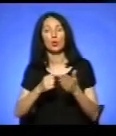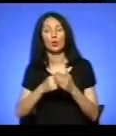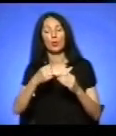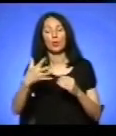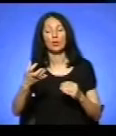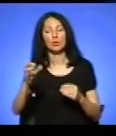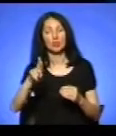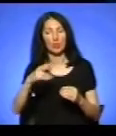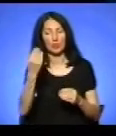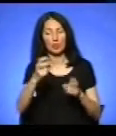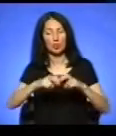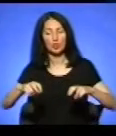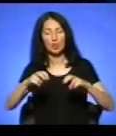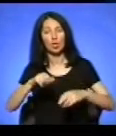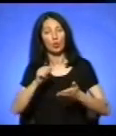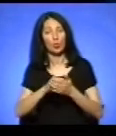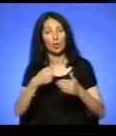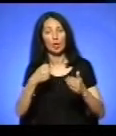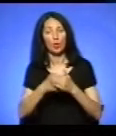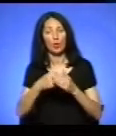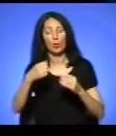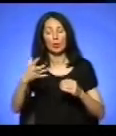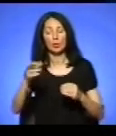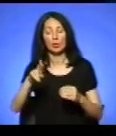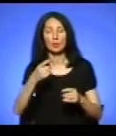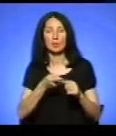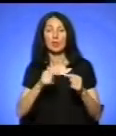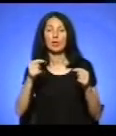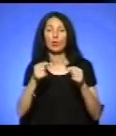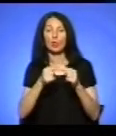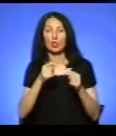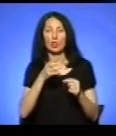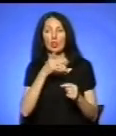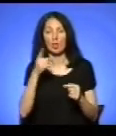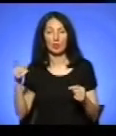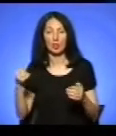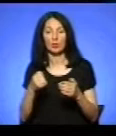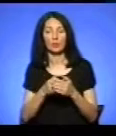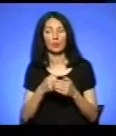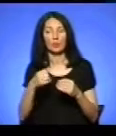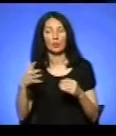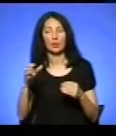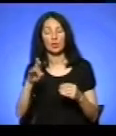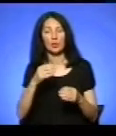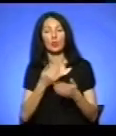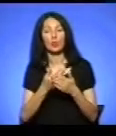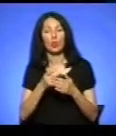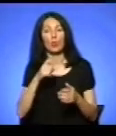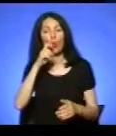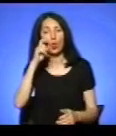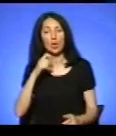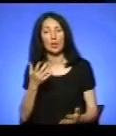Вони розглядають документи і вже до 15 остаточний термін, це до 15 серпня. Тобто по Україні,